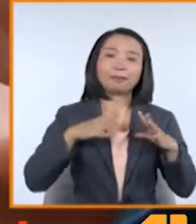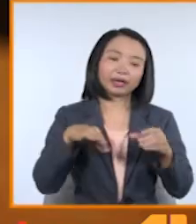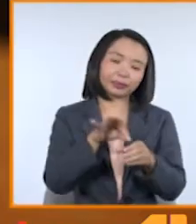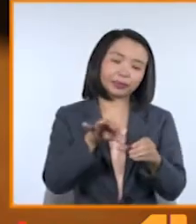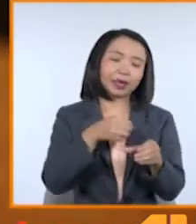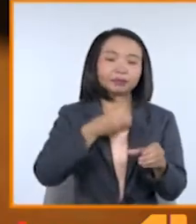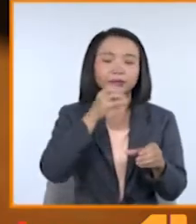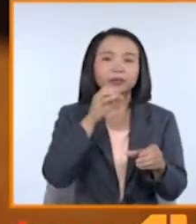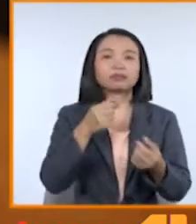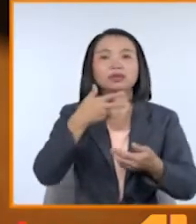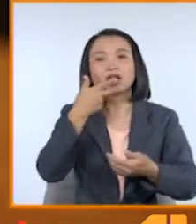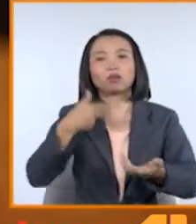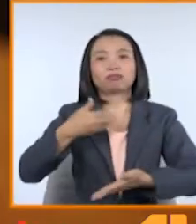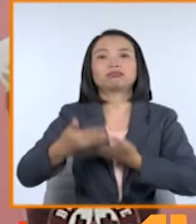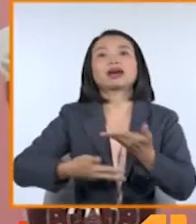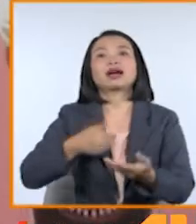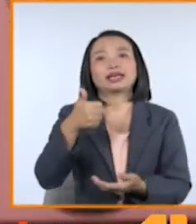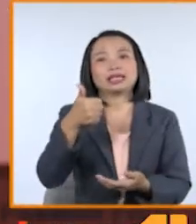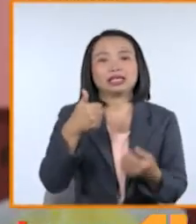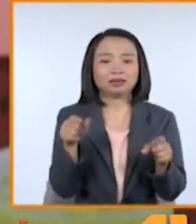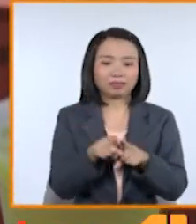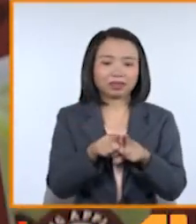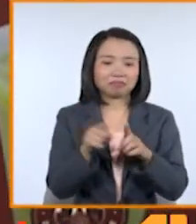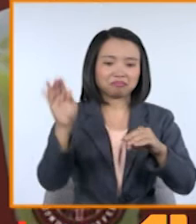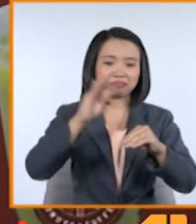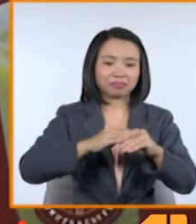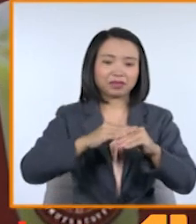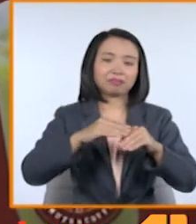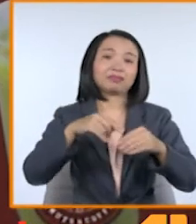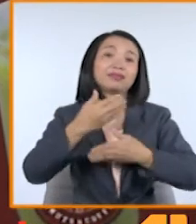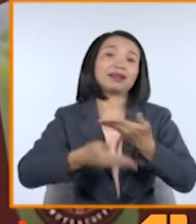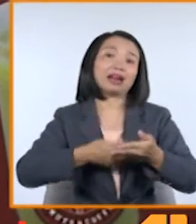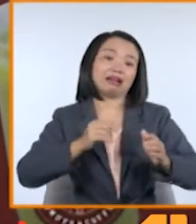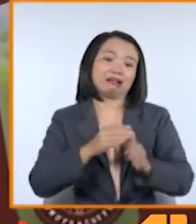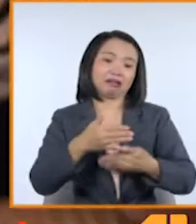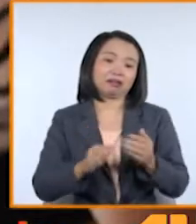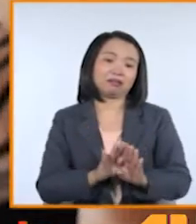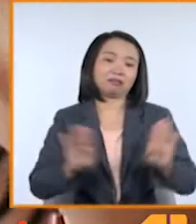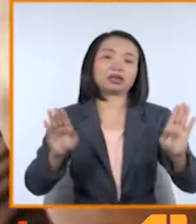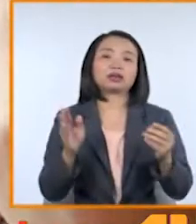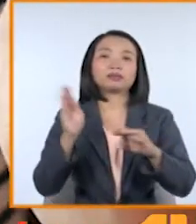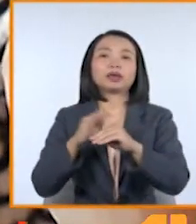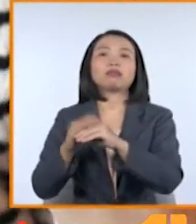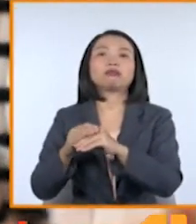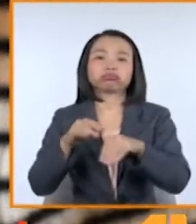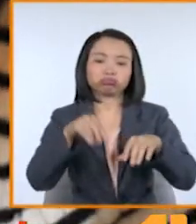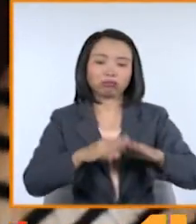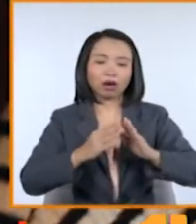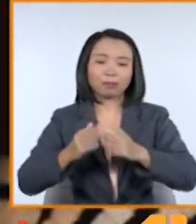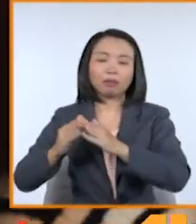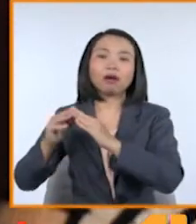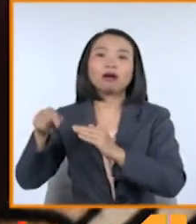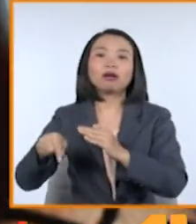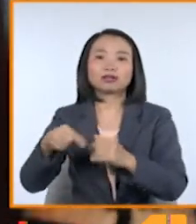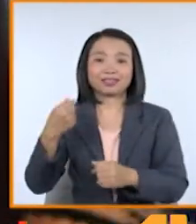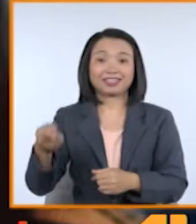Apple Donut and Coffee ยังคงเป็นการขยายร้านแบบ Stand Alone ต่อไป 4-5 แห่งแต่ทางร้านก็เล็งเห็นถึงความนิยมในคอมมูนิ